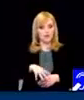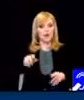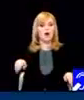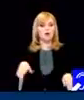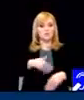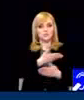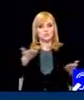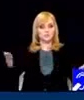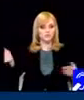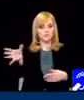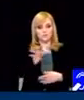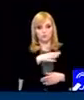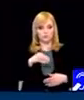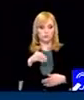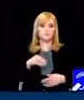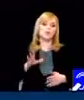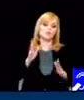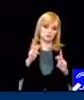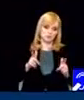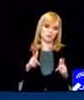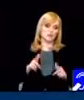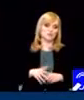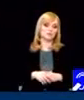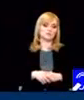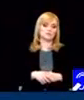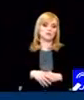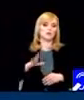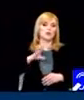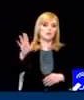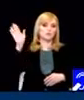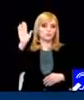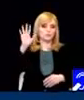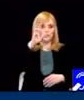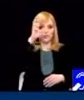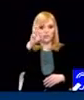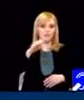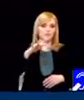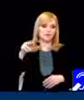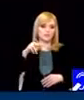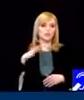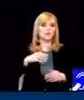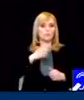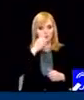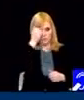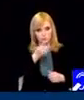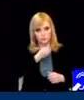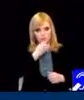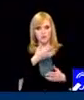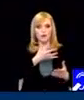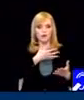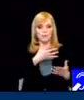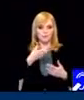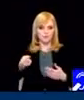transmis Sfatului Țării salutul regelui Ferdinand și gratitudinea, mulțumirile